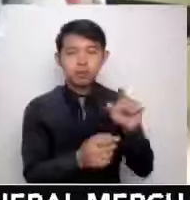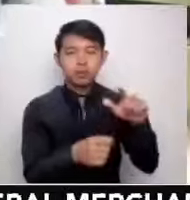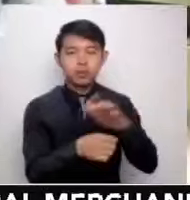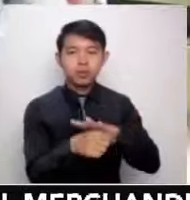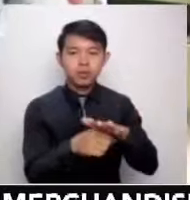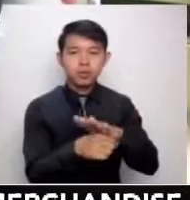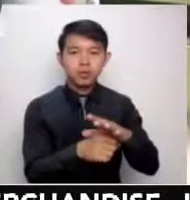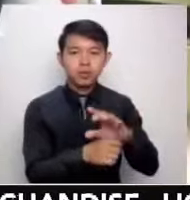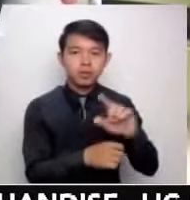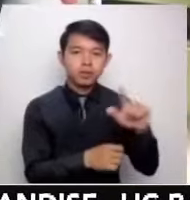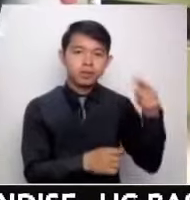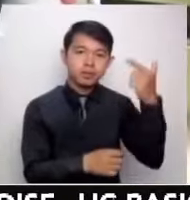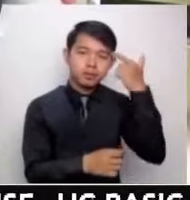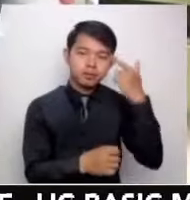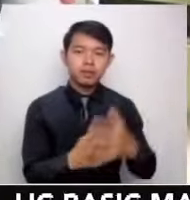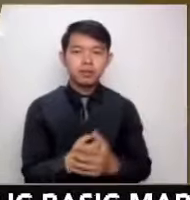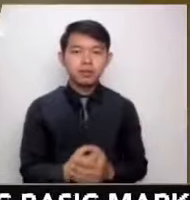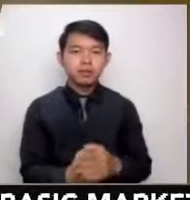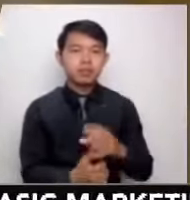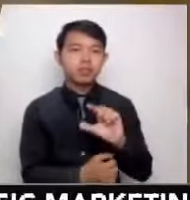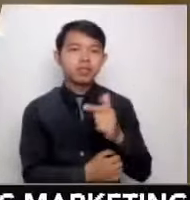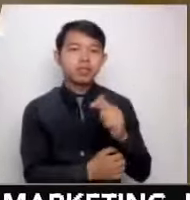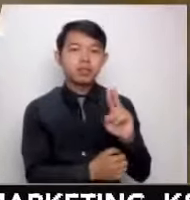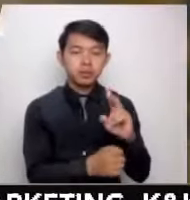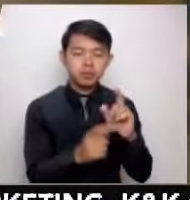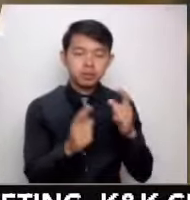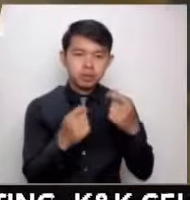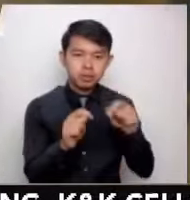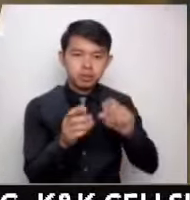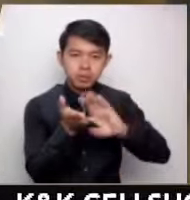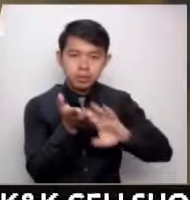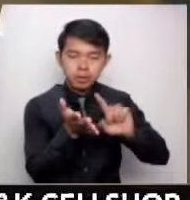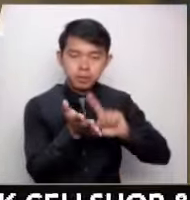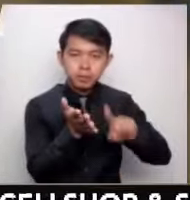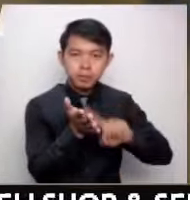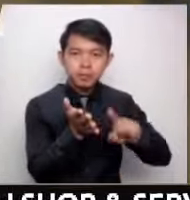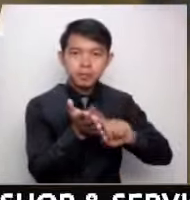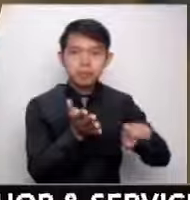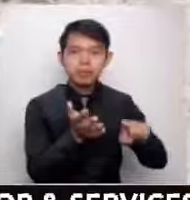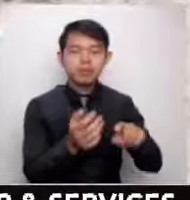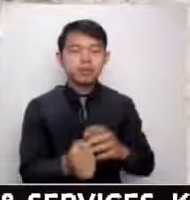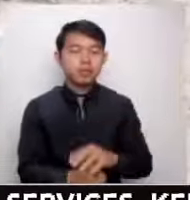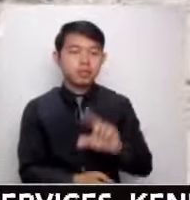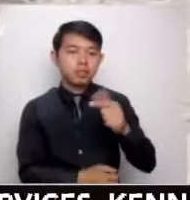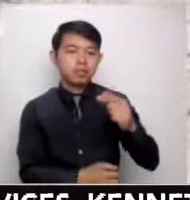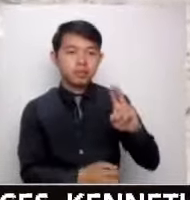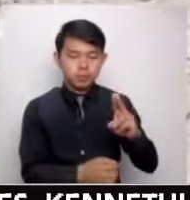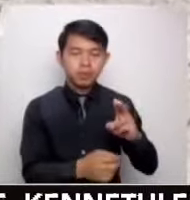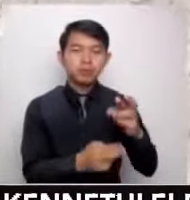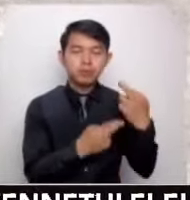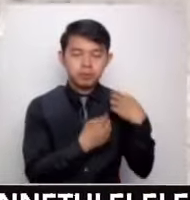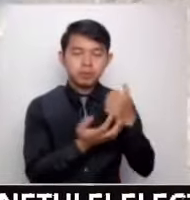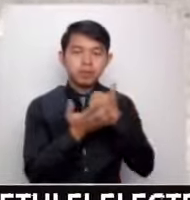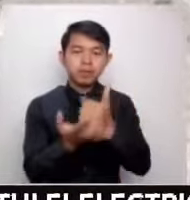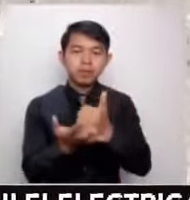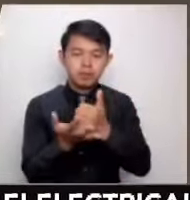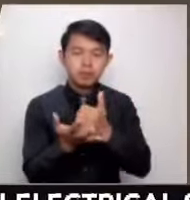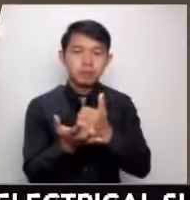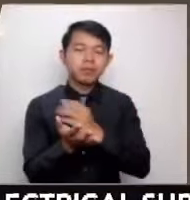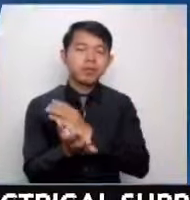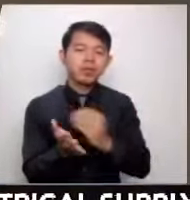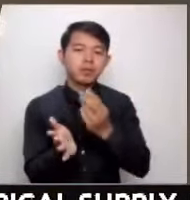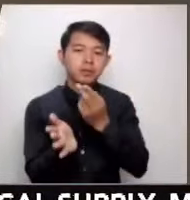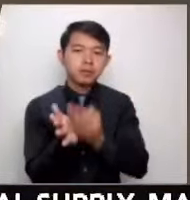na ng LGU ang insidente. Aakuin din daw ng LGU ang gastusin sa ospital at pagpapalibing sa bata.